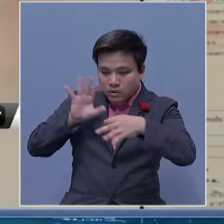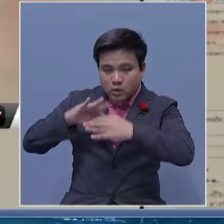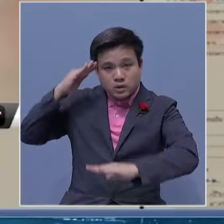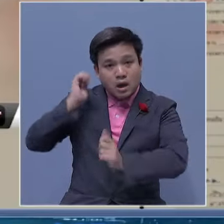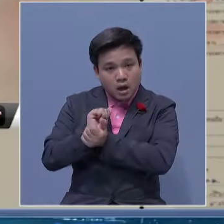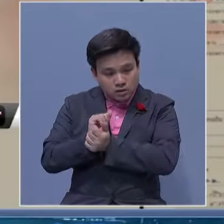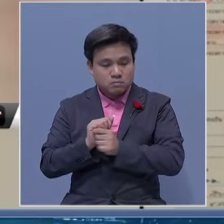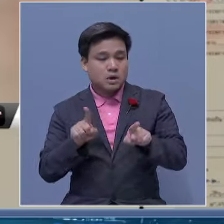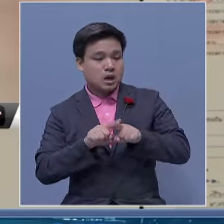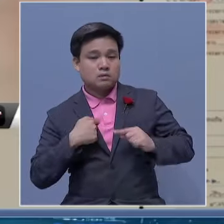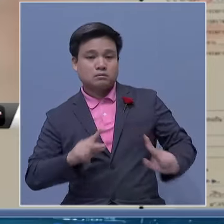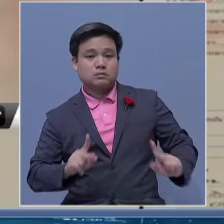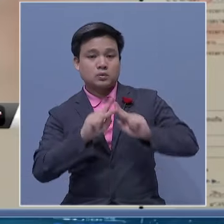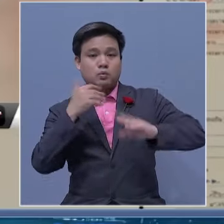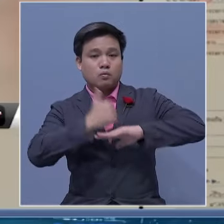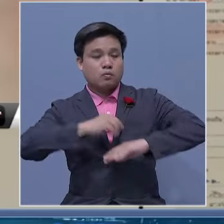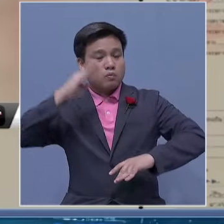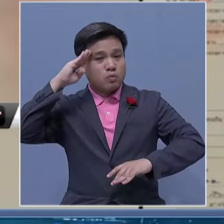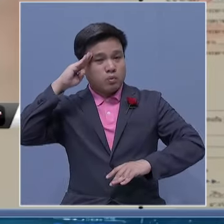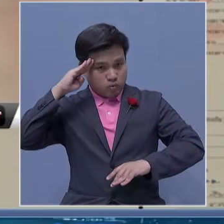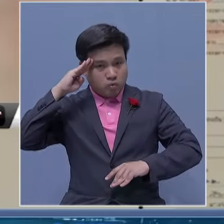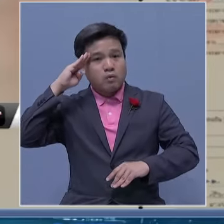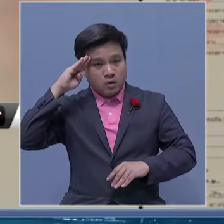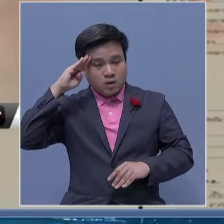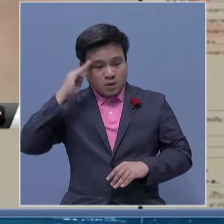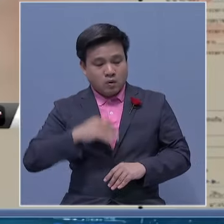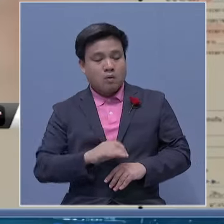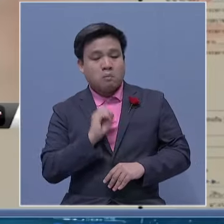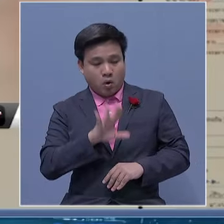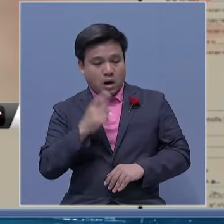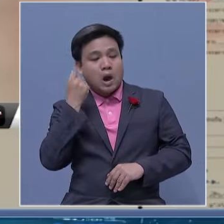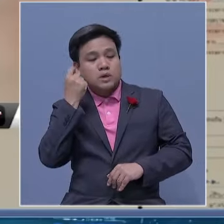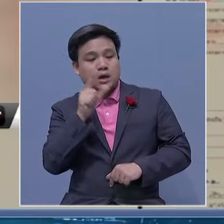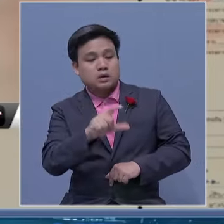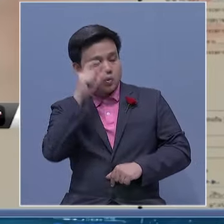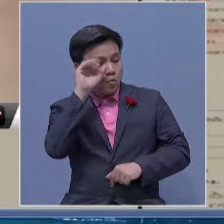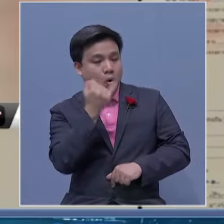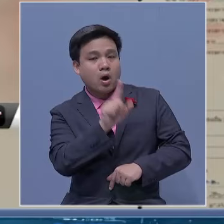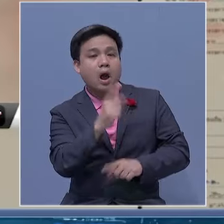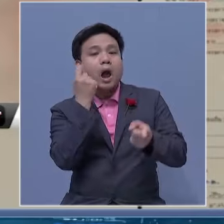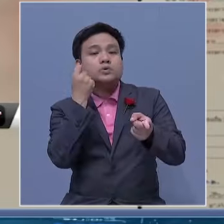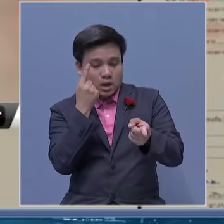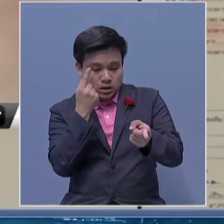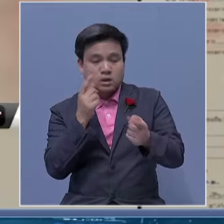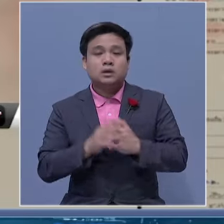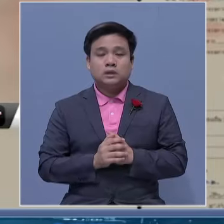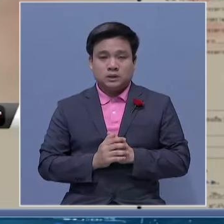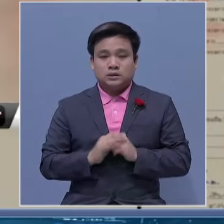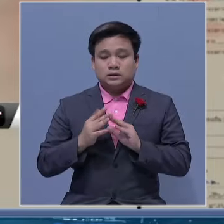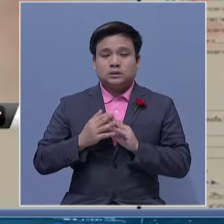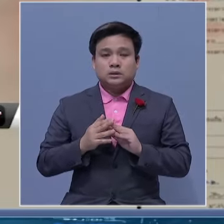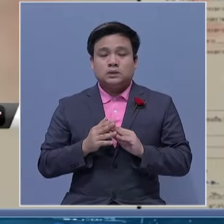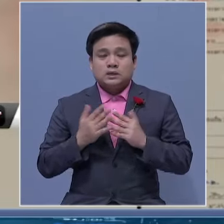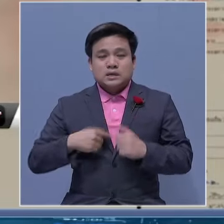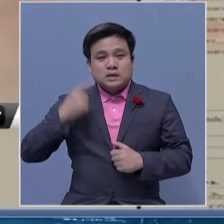คุณสุทินในฐานะเป็นสสและเป็นสสอาวุโสนะครับก็เข้าใจบทบาทของทางกมทเป็นอย่างดีหวังเป็นอย่างยิ่งว่านับจาก